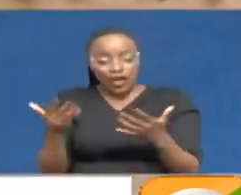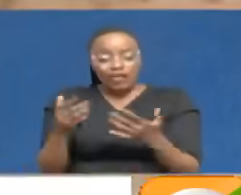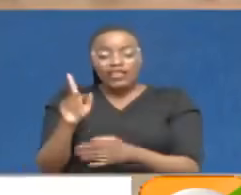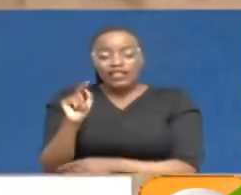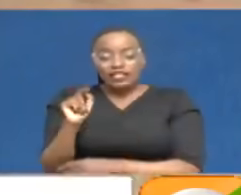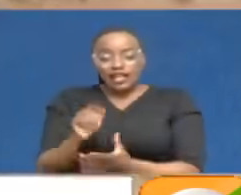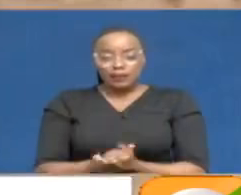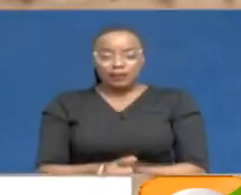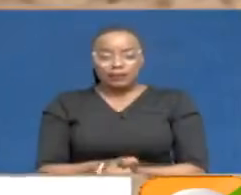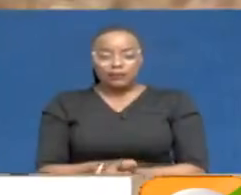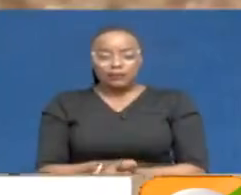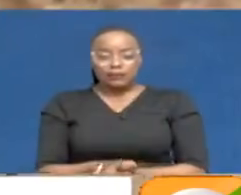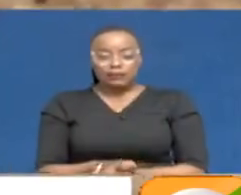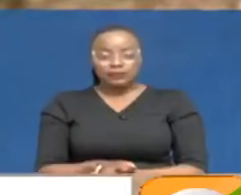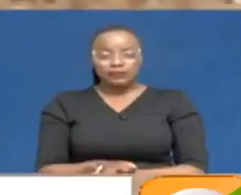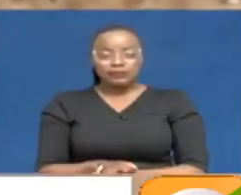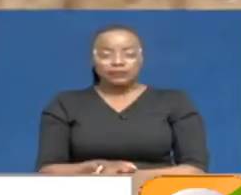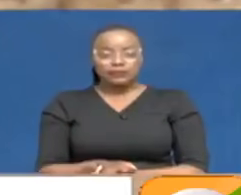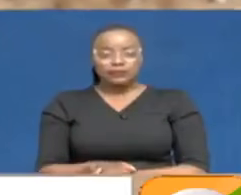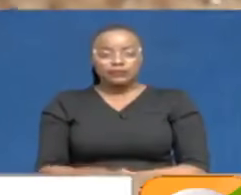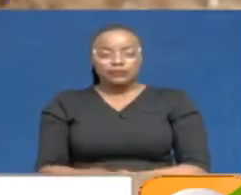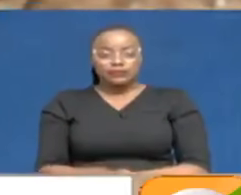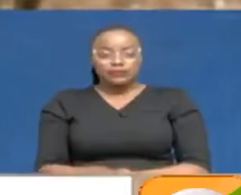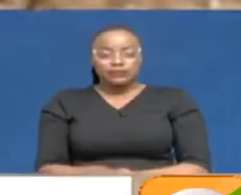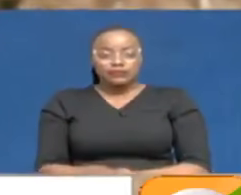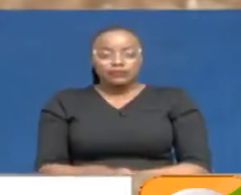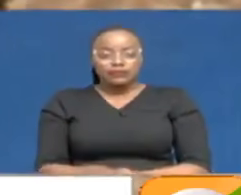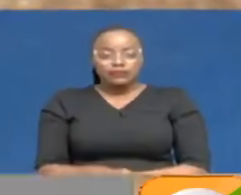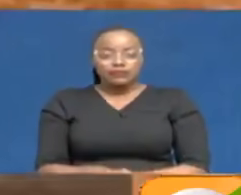the town. Gatete Njoroge, Runinga ya Citizen.